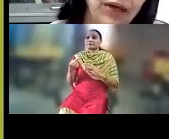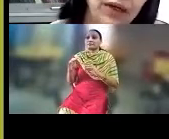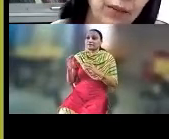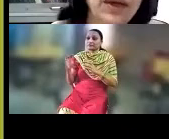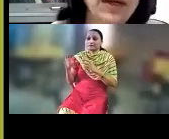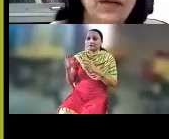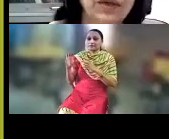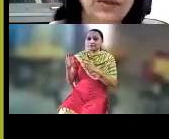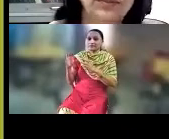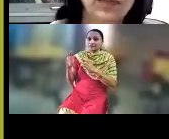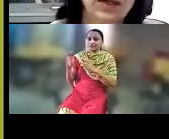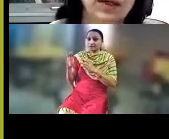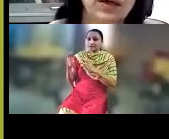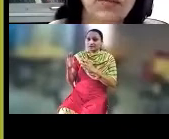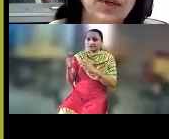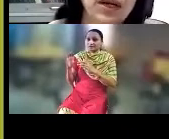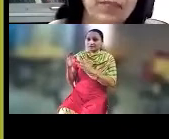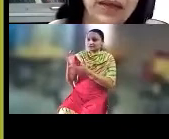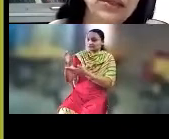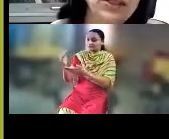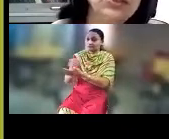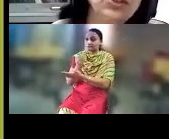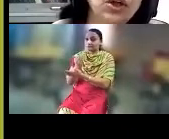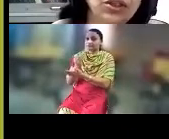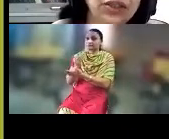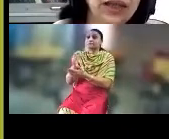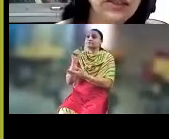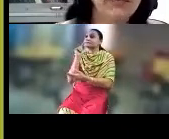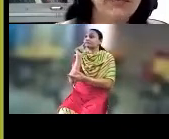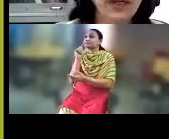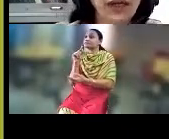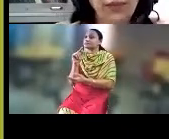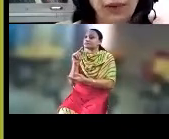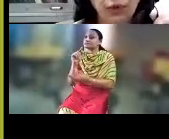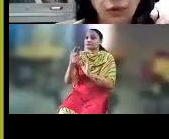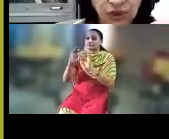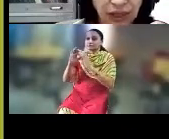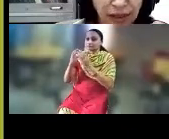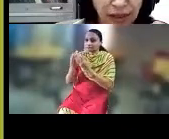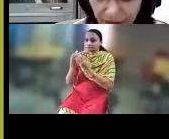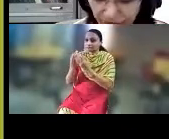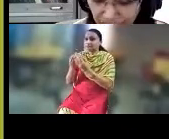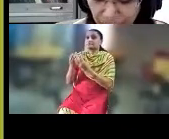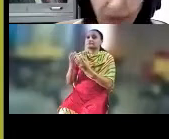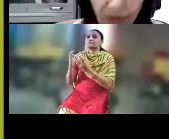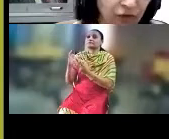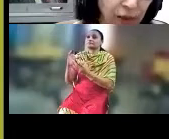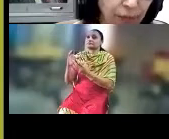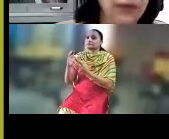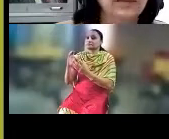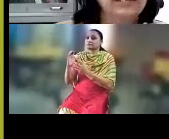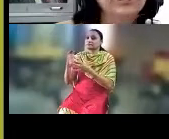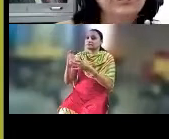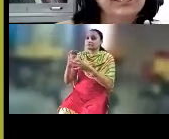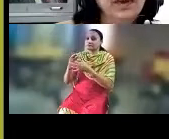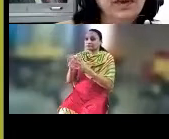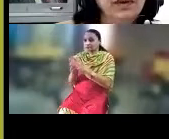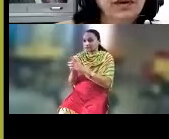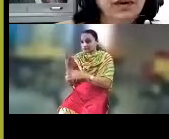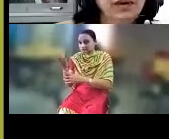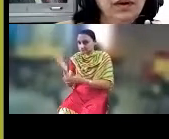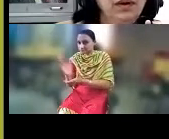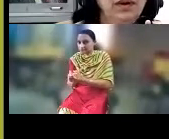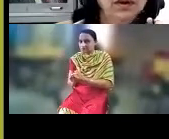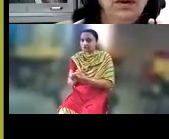family and community levels, we can best ensure child safety and promote child and family well-being.